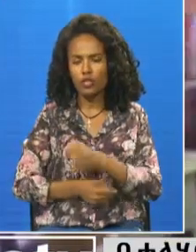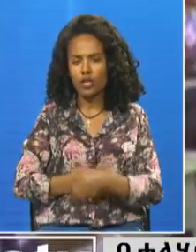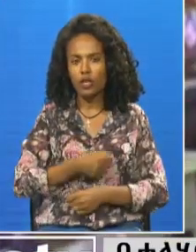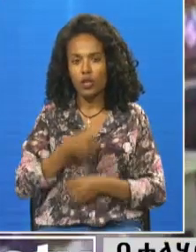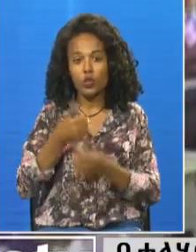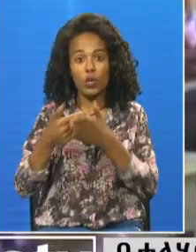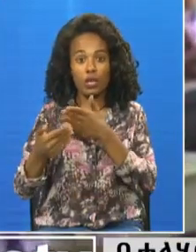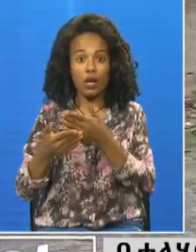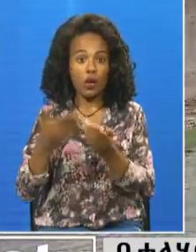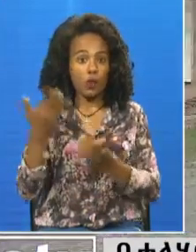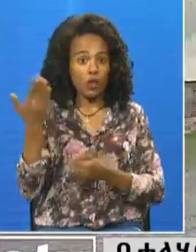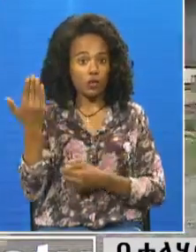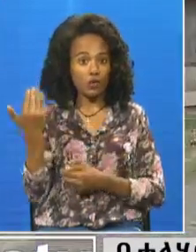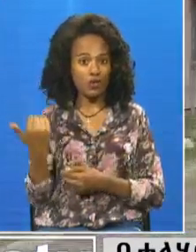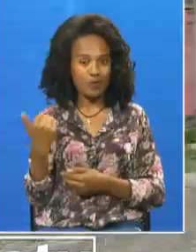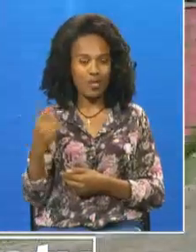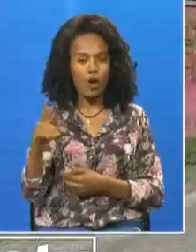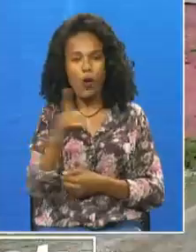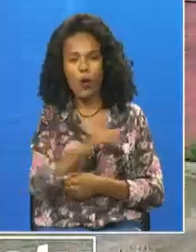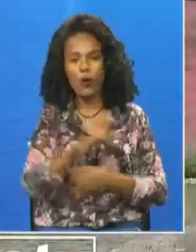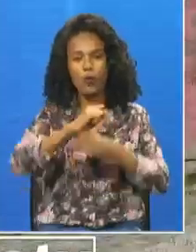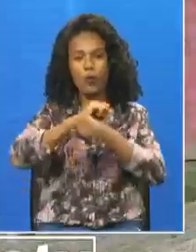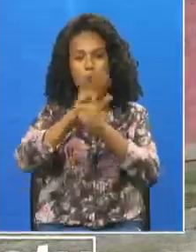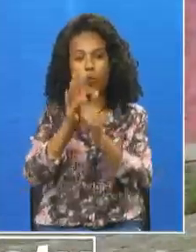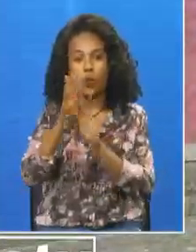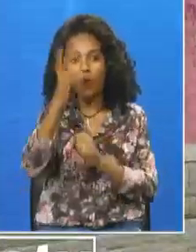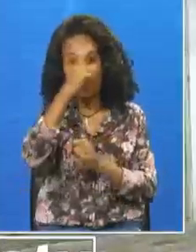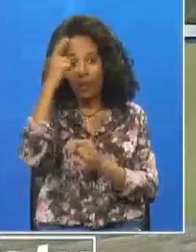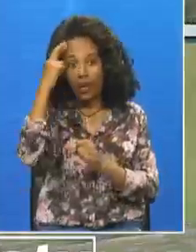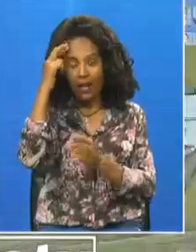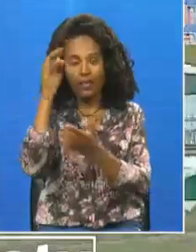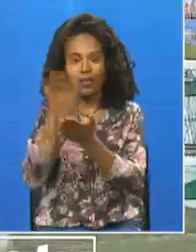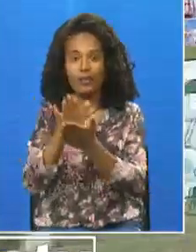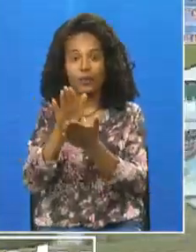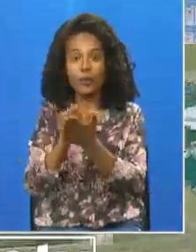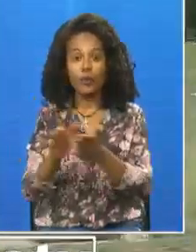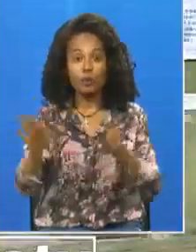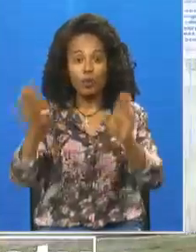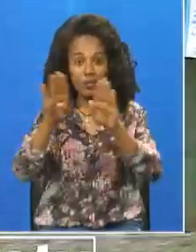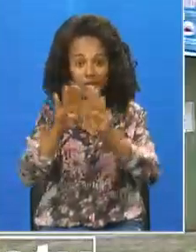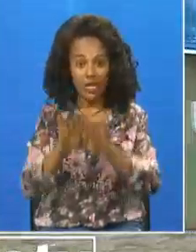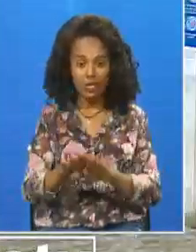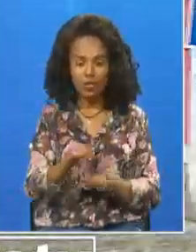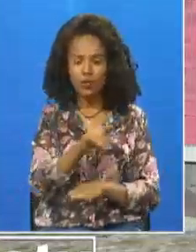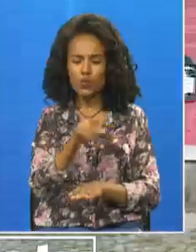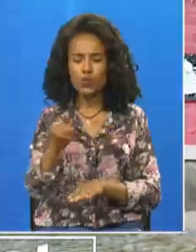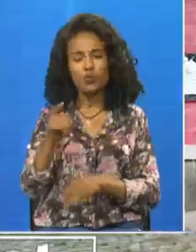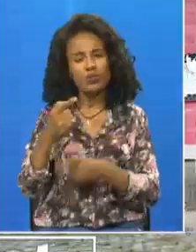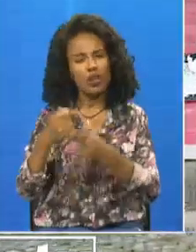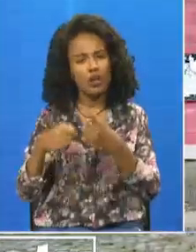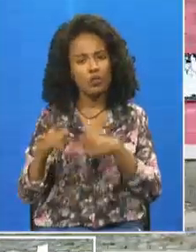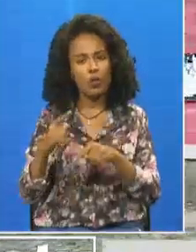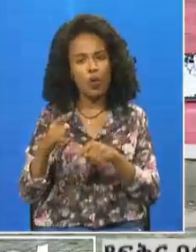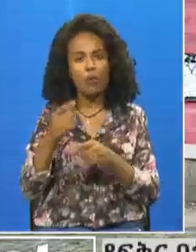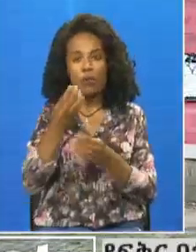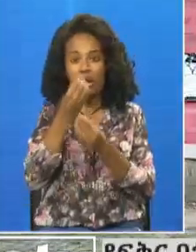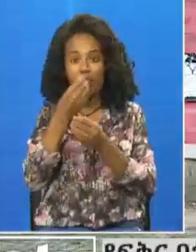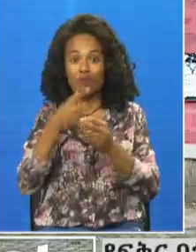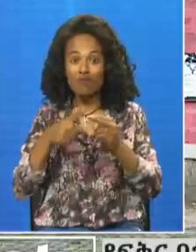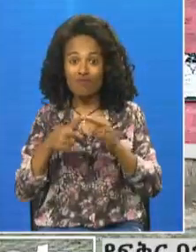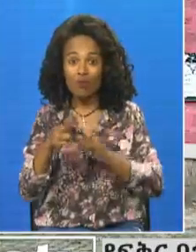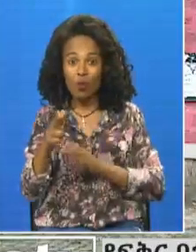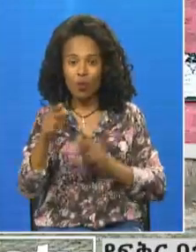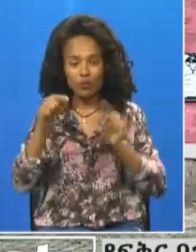በሁለት የመንግስት ትምህርት ቤቶች ከ200 በላይ ተማሪዎችን ሲደግፍ የቆየው የእኖ ፍቅር በጎ አድራጎት ድርጅት በየቤታቸው ላሉ ልጆች